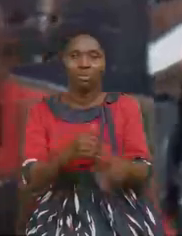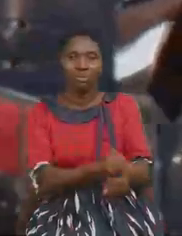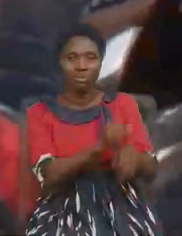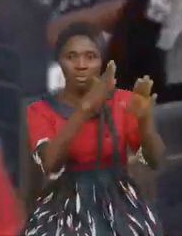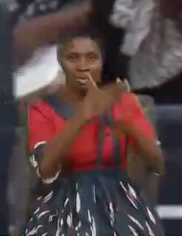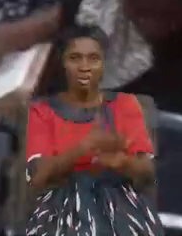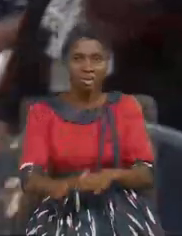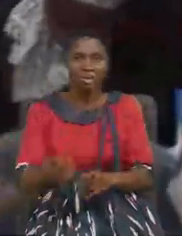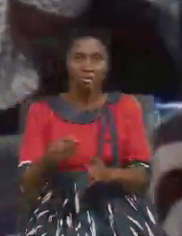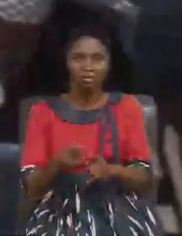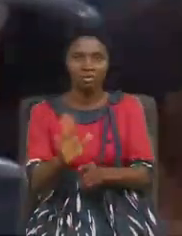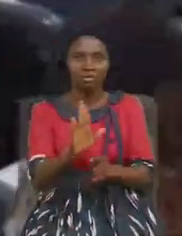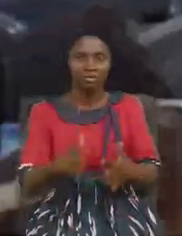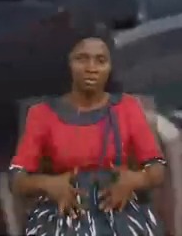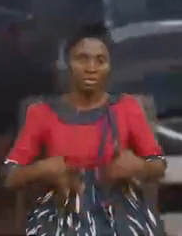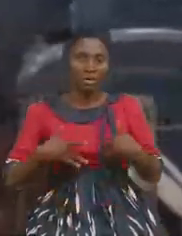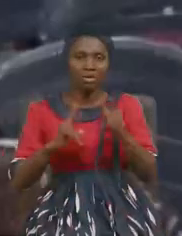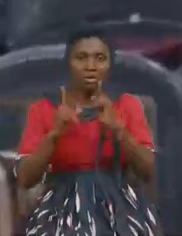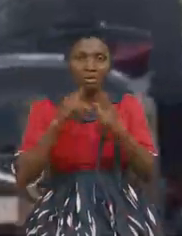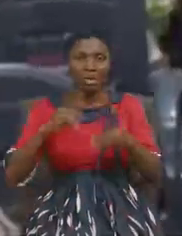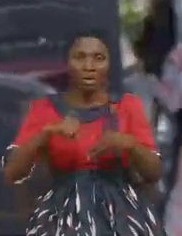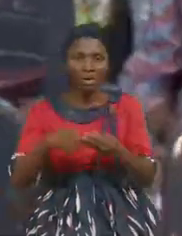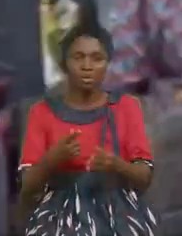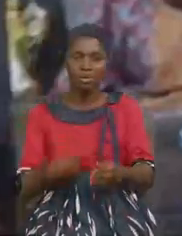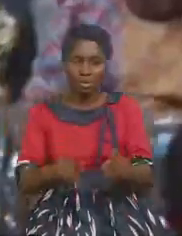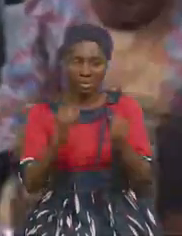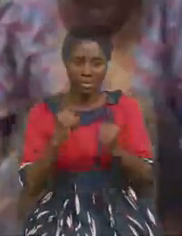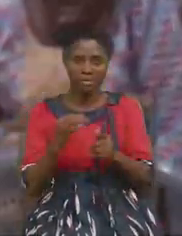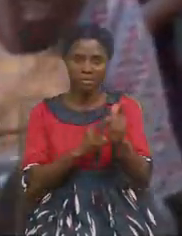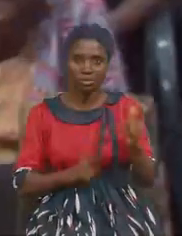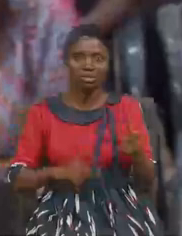de la puissance du Seigneur pour faire